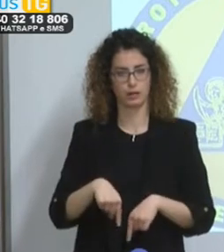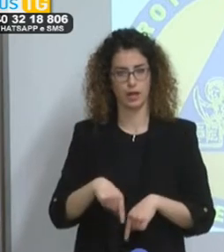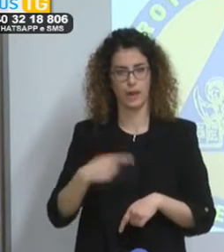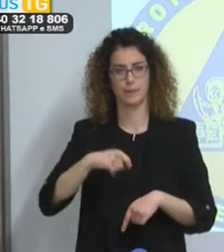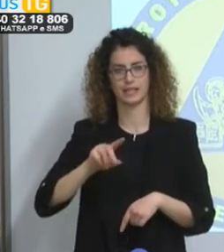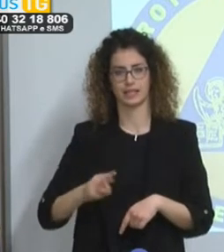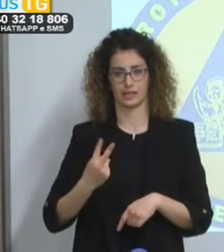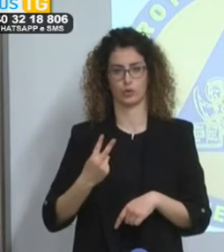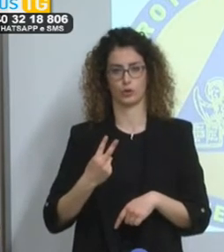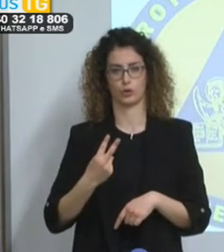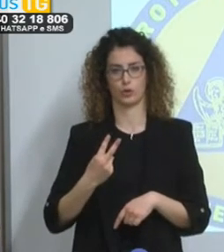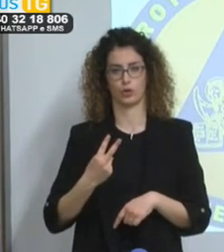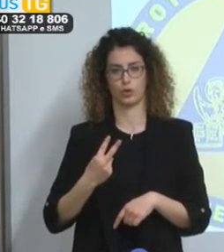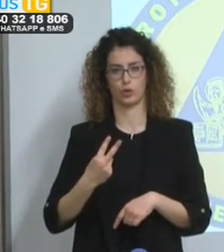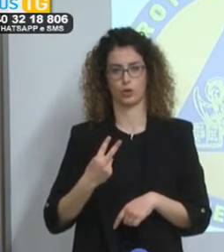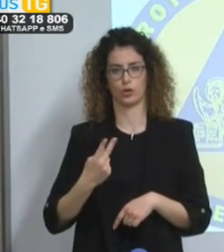l'assessore, con